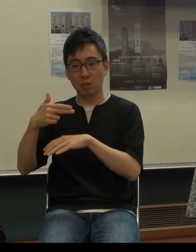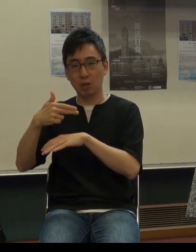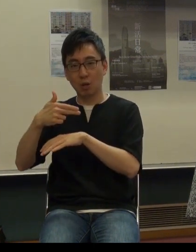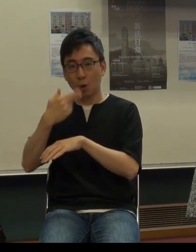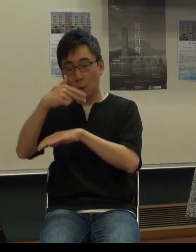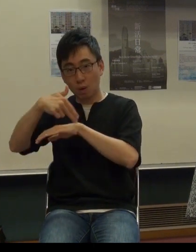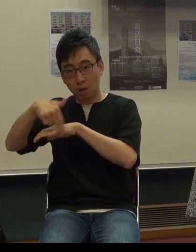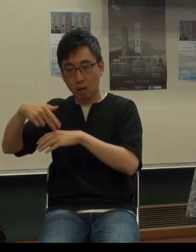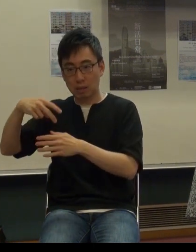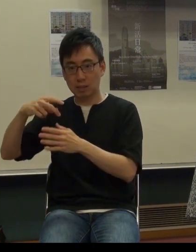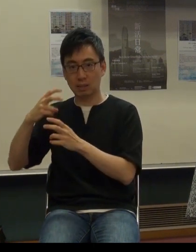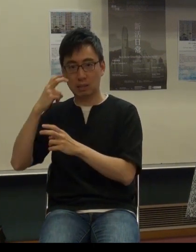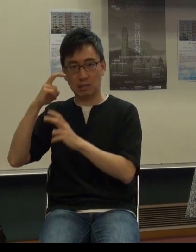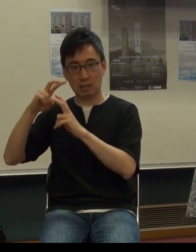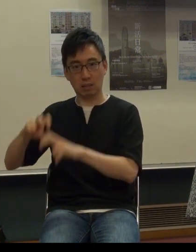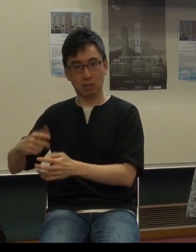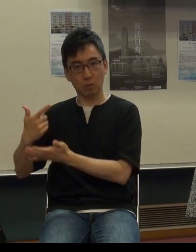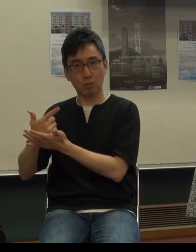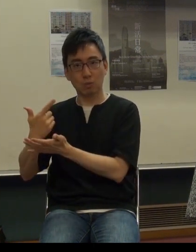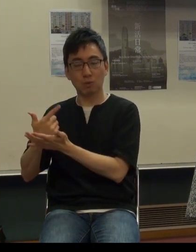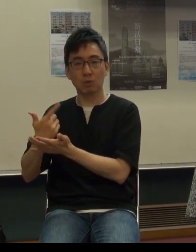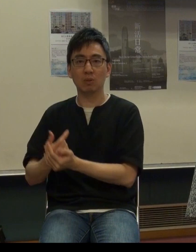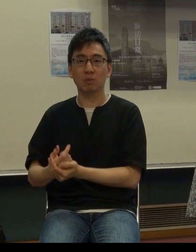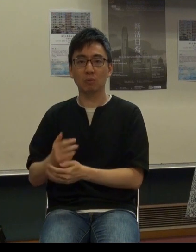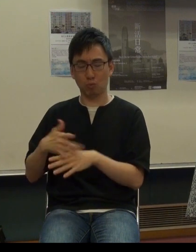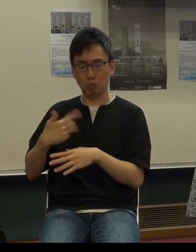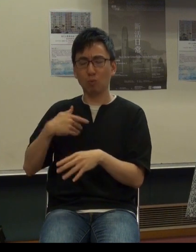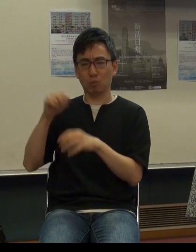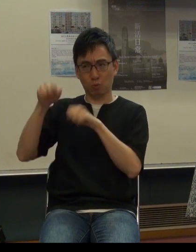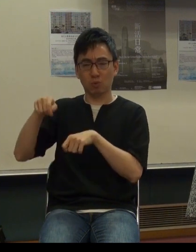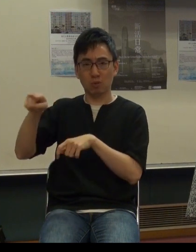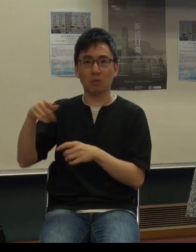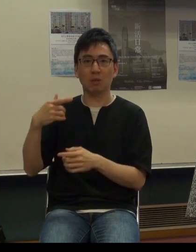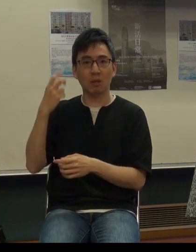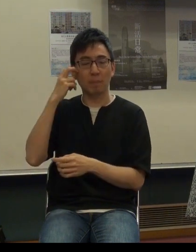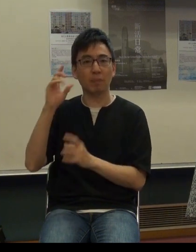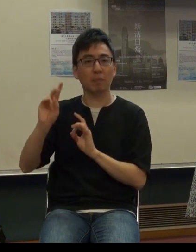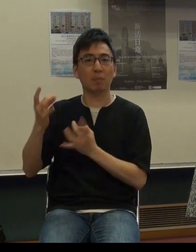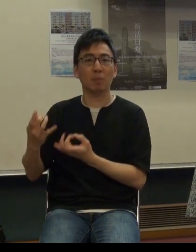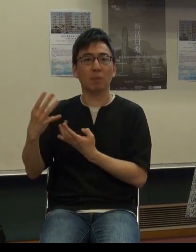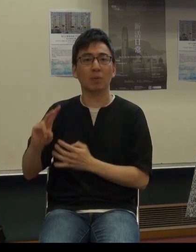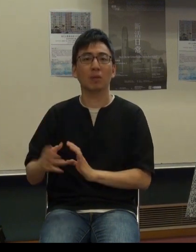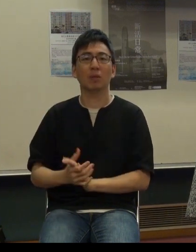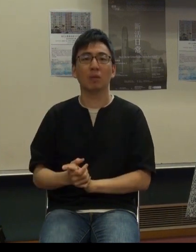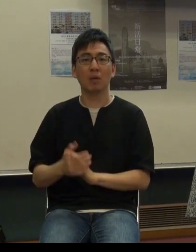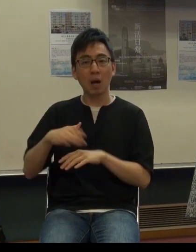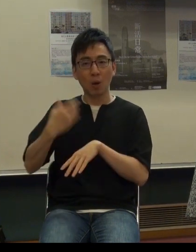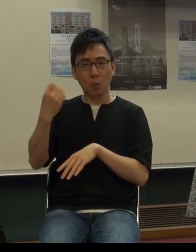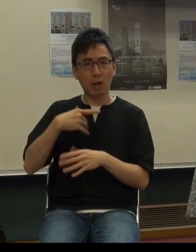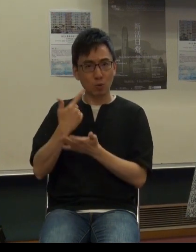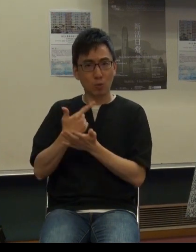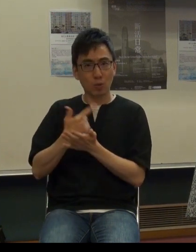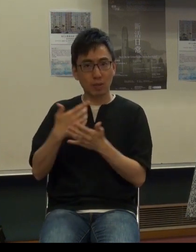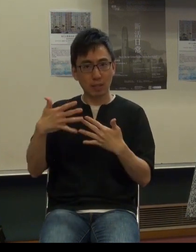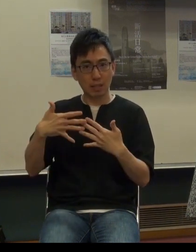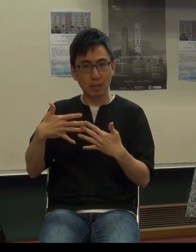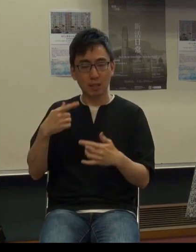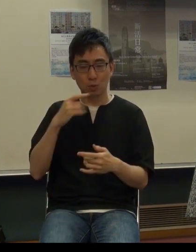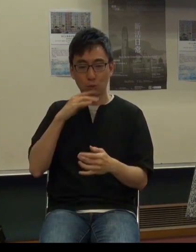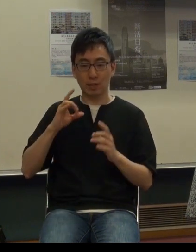其實係好緊要嘅，我自己覺得。咁所以我係非常認同你呢個講法。啊，你提咗一樣非常緊要嘅嘢，就係話咁喺私